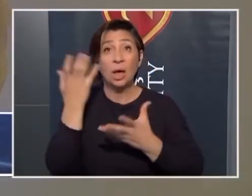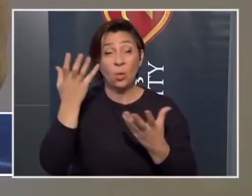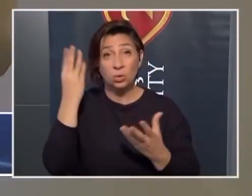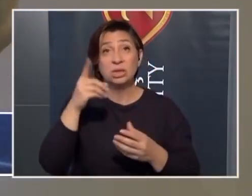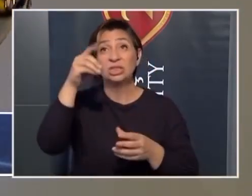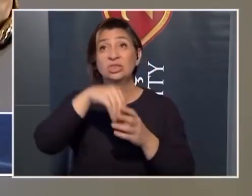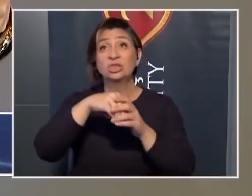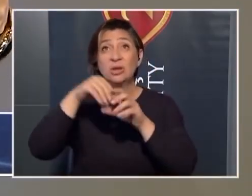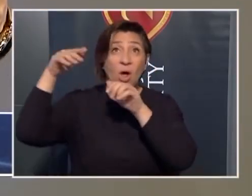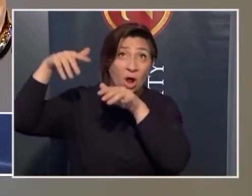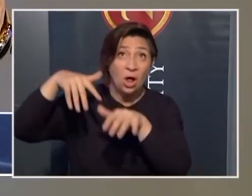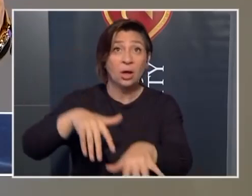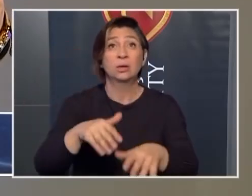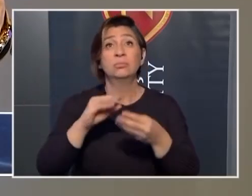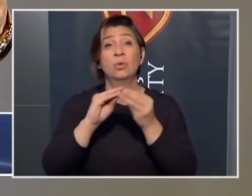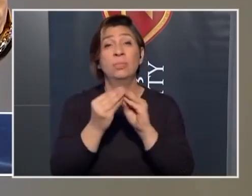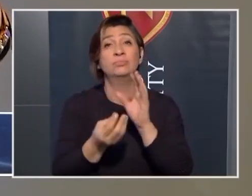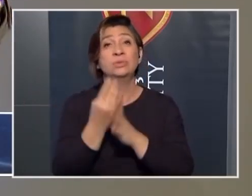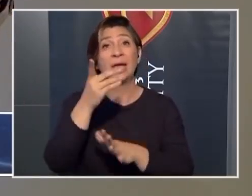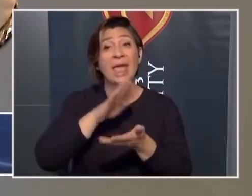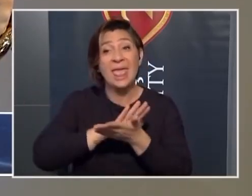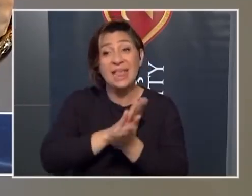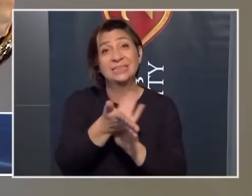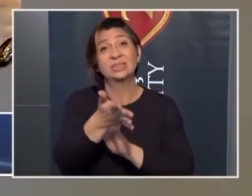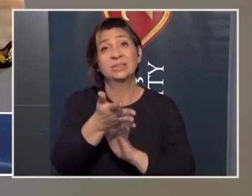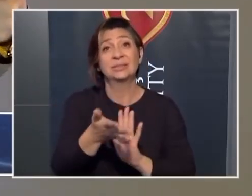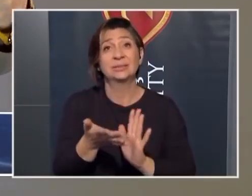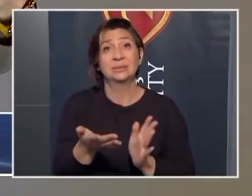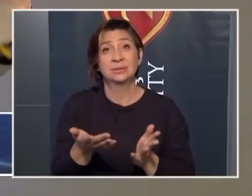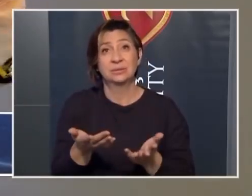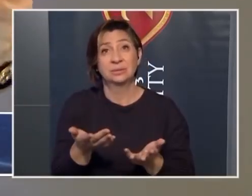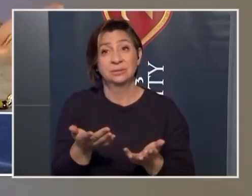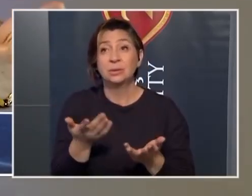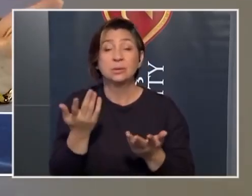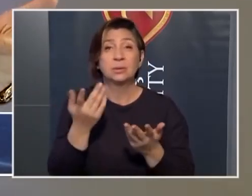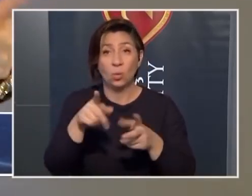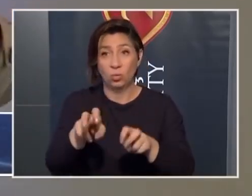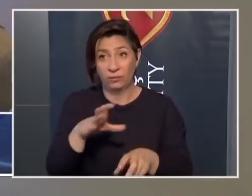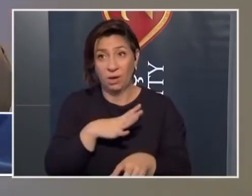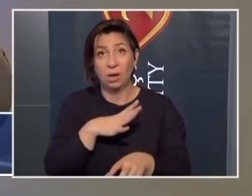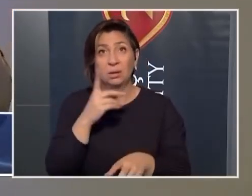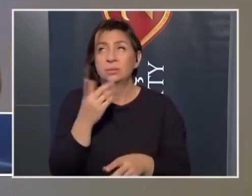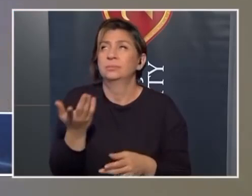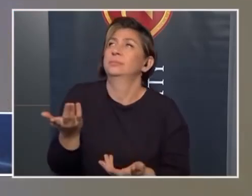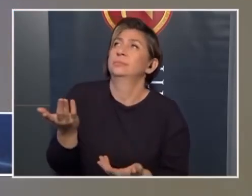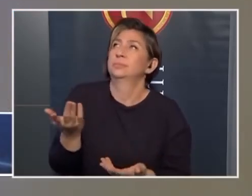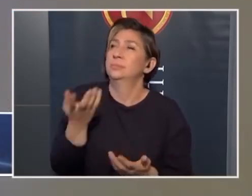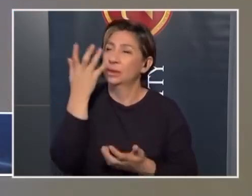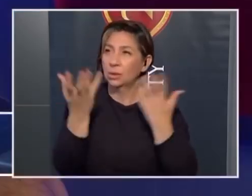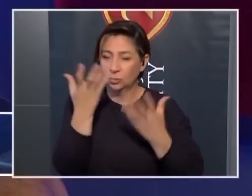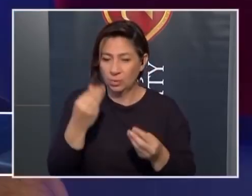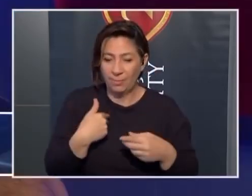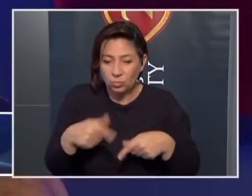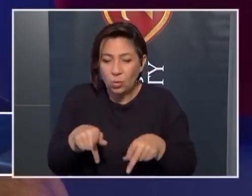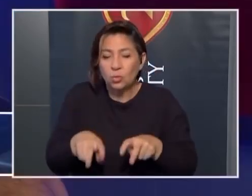diyor içeridekileri tahliye etmek zorunda kalacağız. Ve o zaman siz burada oturursanız tahliye edemeyiz. Ben de ona diyorum ki yangın çıkarsa